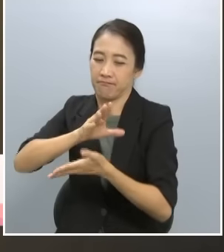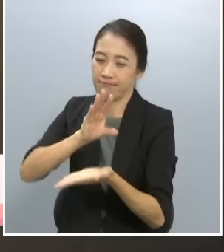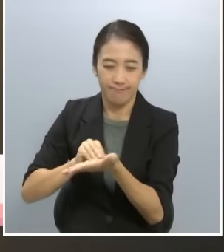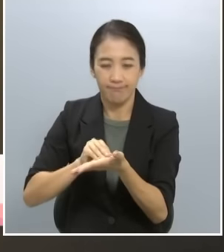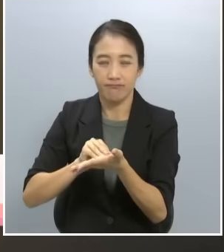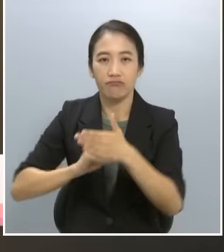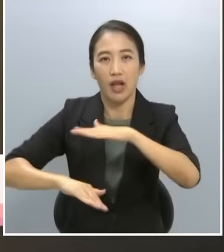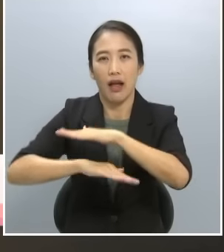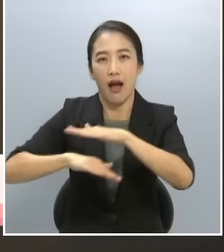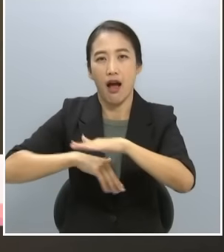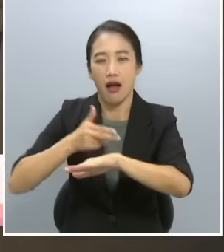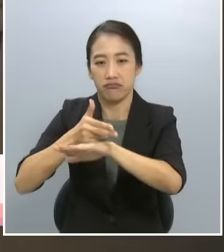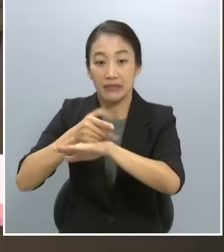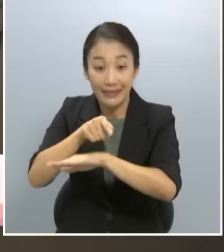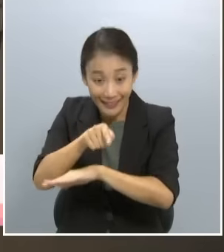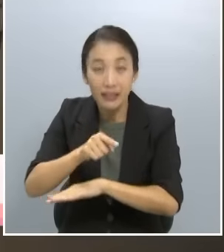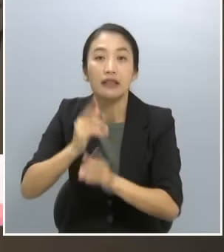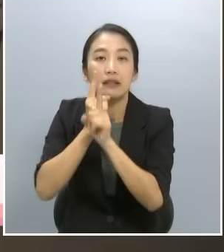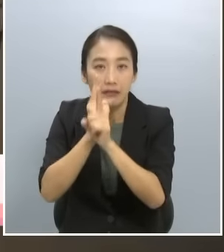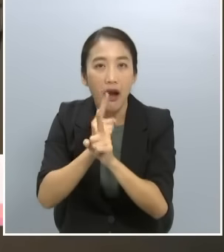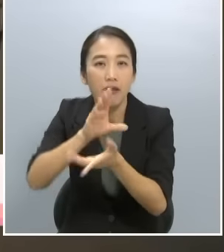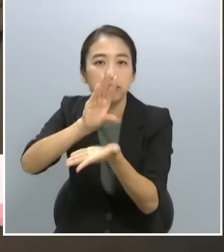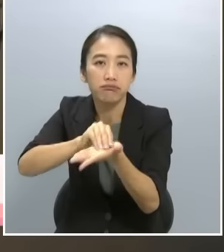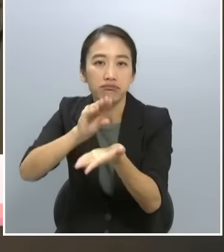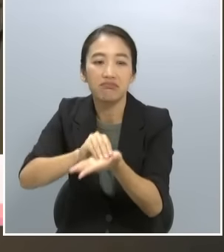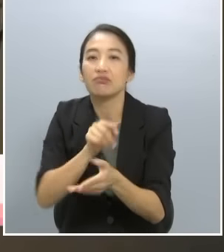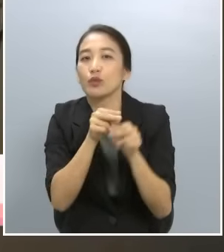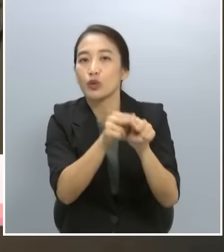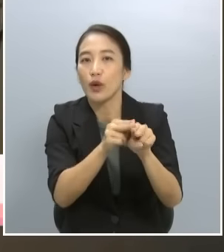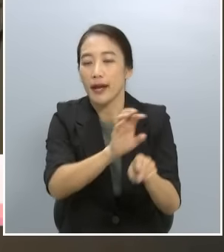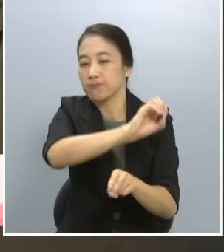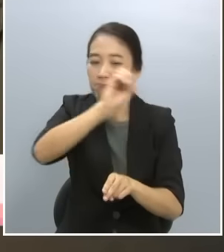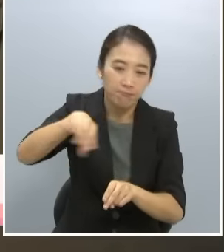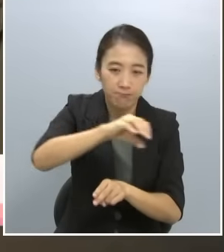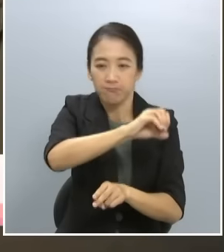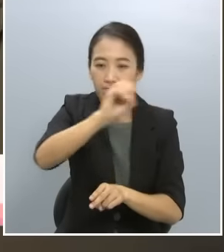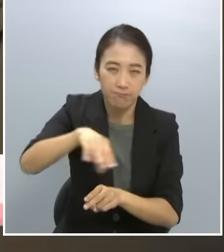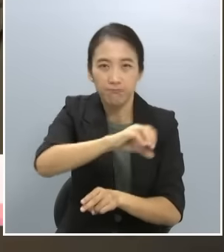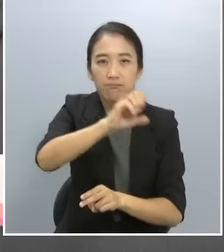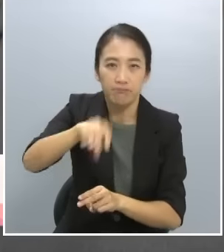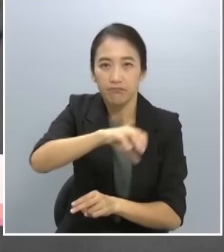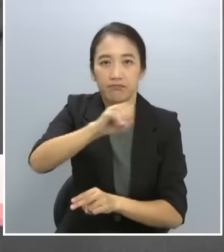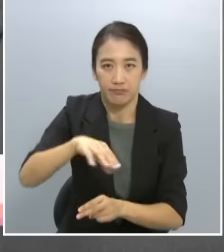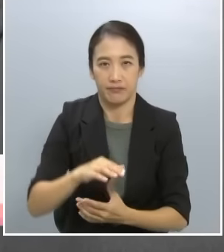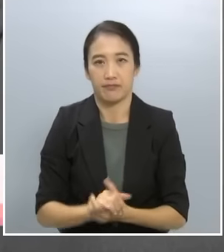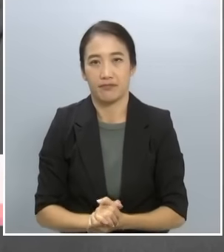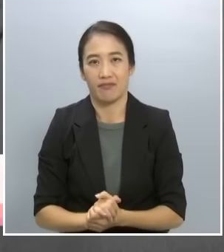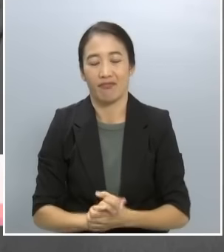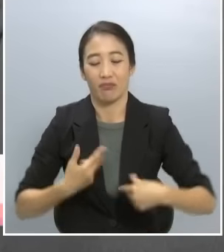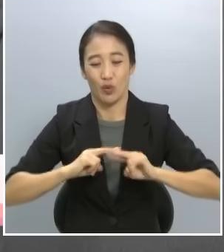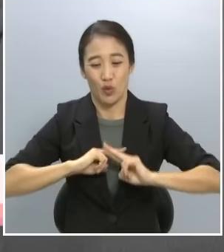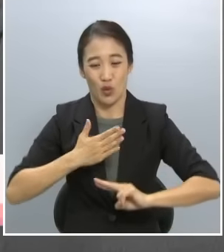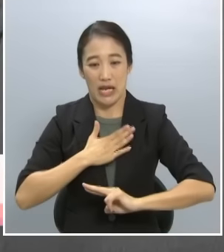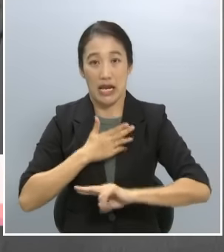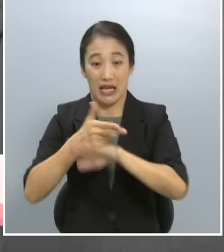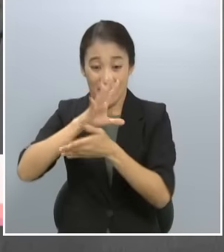าสุดท้ายสามารถบันทึกภาพขณะที่คู่กรณีนั้นโยนขยะเข้ามาในพื้นที่บ้านของเธอได้ครับเธอเองเนี่ยนะครับเอาหลักฐานไป